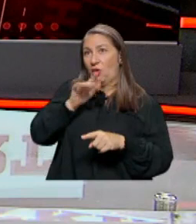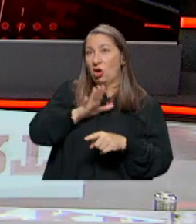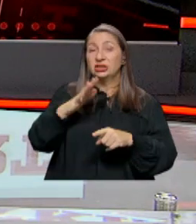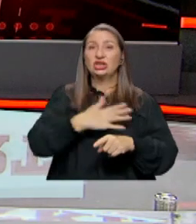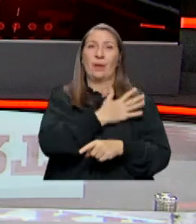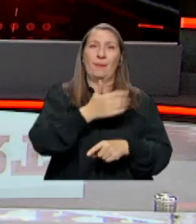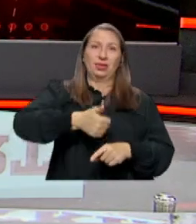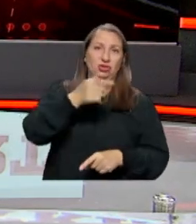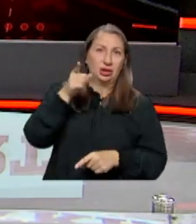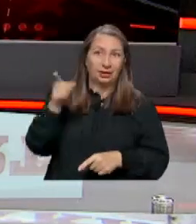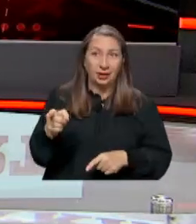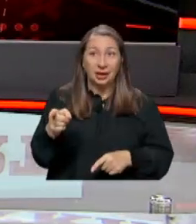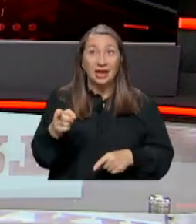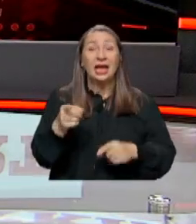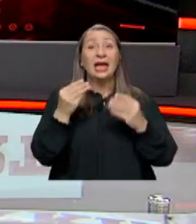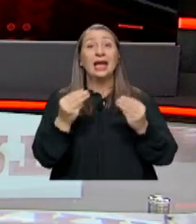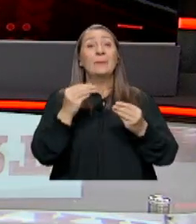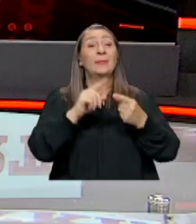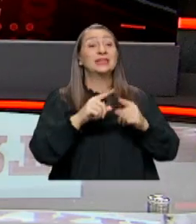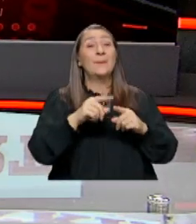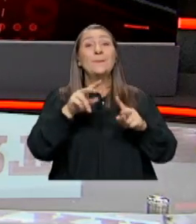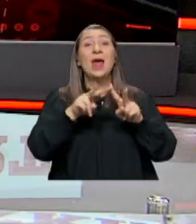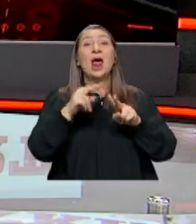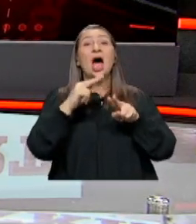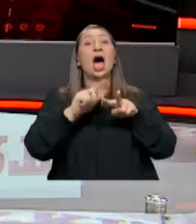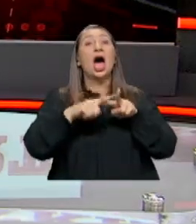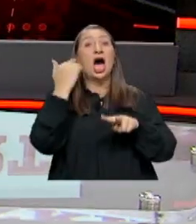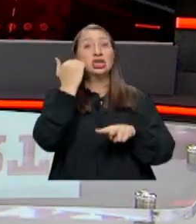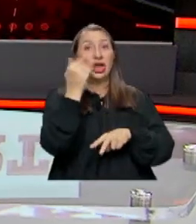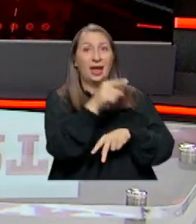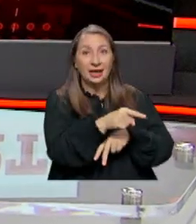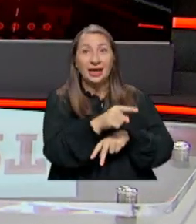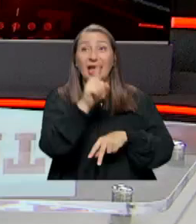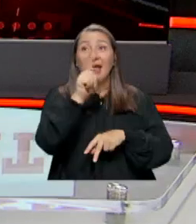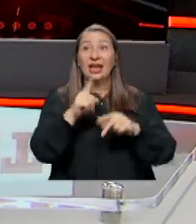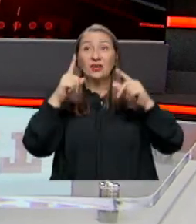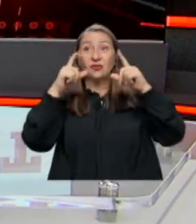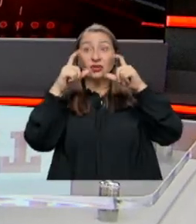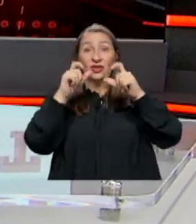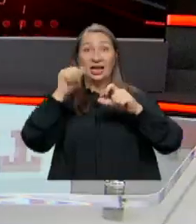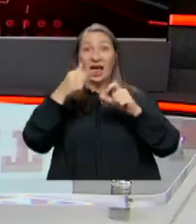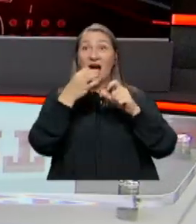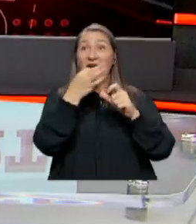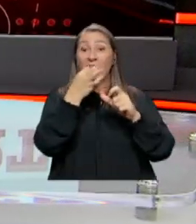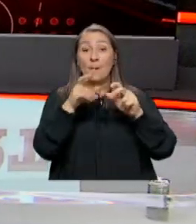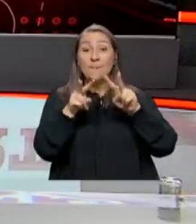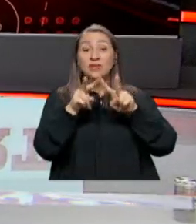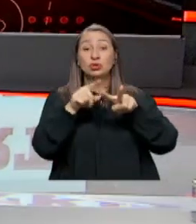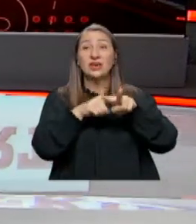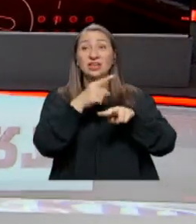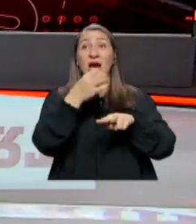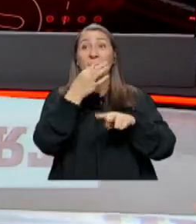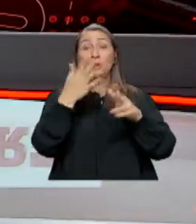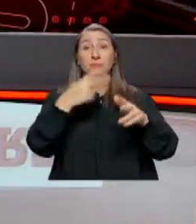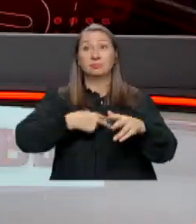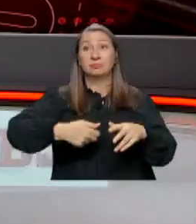Halk Partisi Genel Başkanı ile İyi Parti Genel Başkanı Meral Akşener ilk fotoğrafı yarın Ankara'da Mansur Yavaş, Ankara Büyükşehir